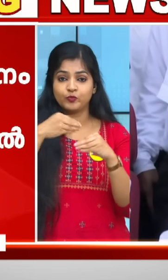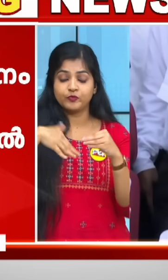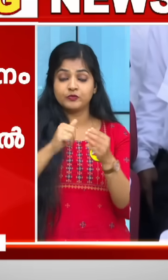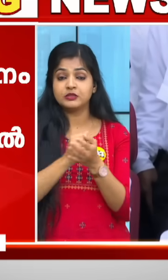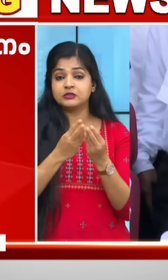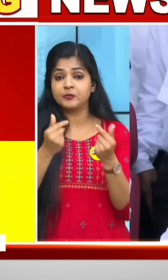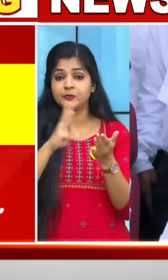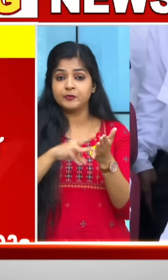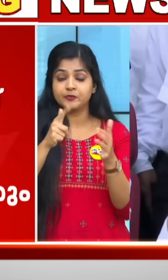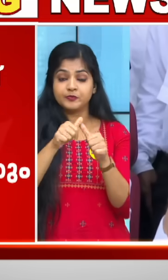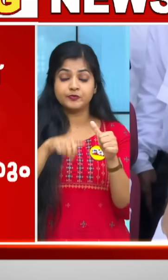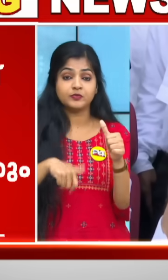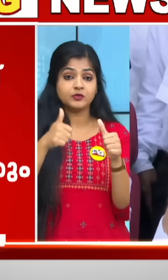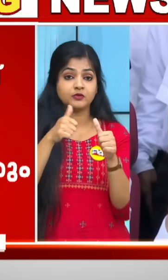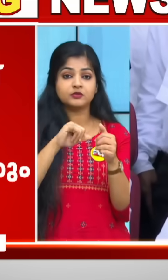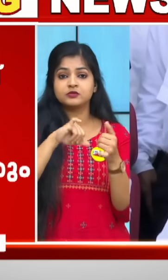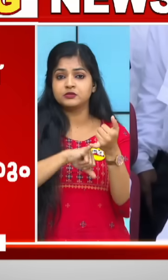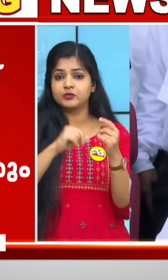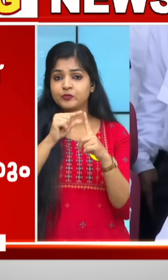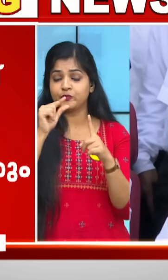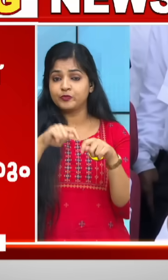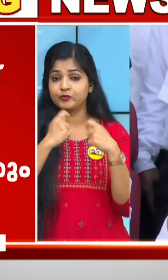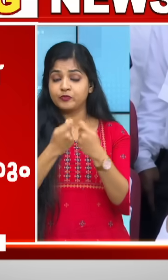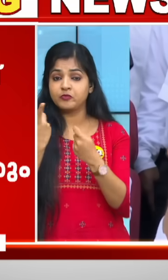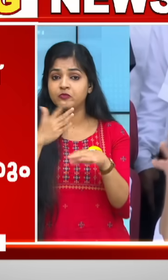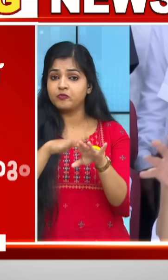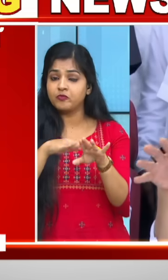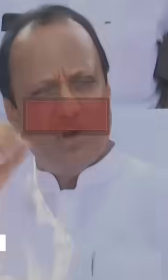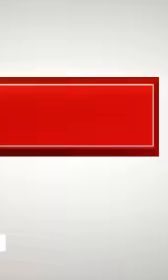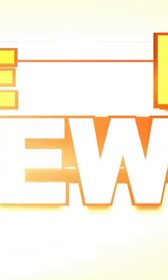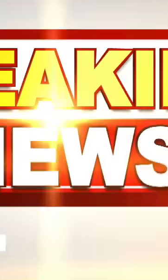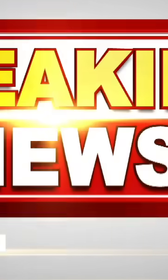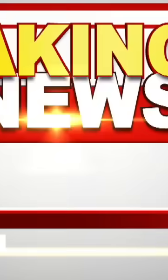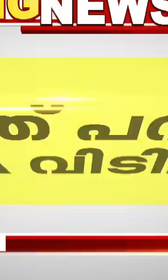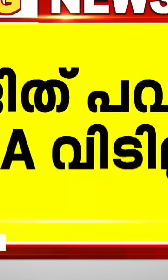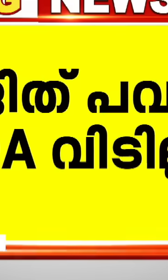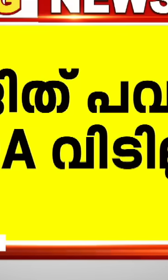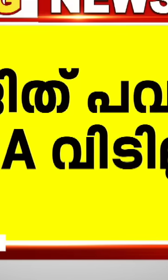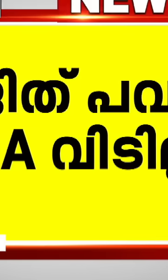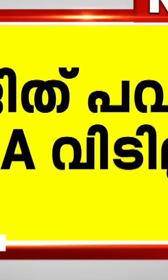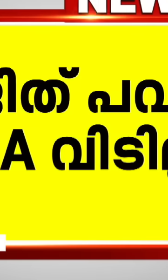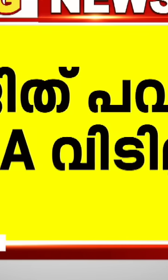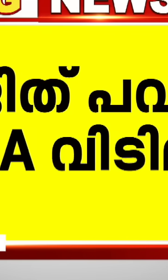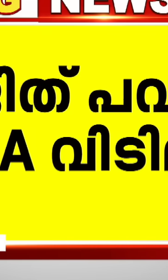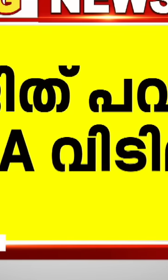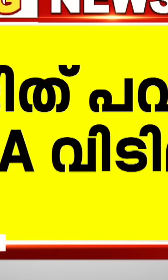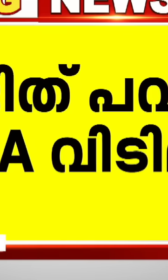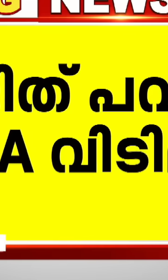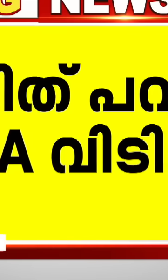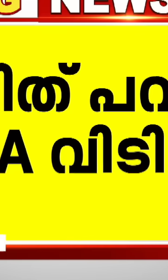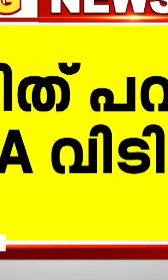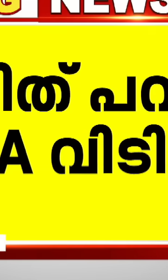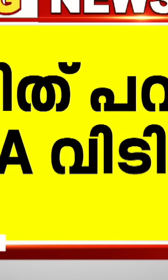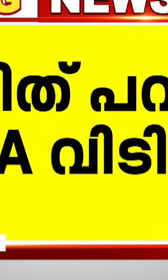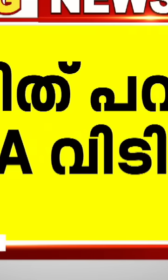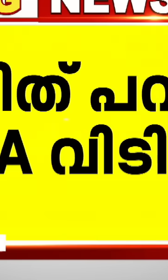ശരത് പവാർ വിഭാഗം ബന്ധപ്പെടുന്നുണ്ടെന്നും ചിലർ അങ്ങോട്ട് പോയേക്കും എന്നുള്ള പ്രചാരണത്തെ ഒക്കെ തന്നെ അജിത് പവാർ വിഭാഗം ഇപ്പോൾ തള്ളുകയാണ് അത്തരത്തിലുള്ള